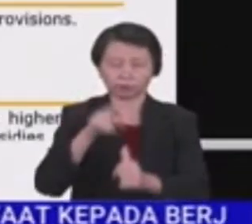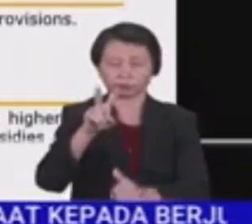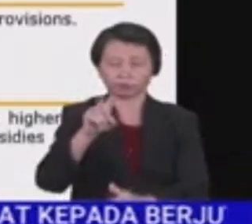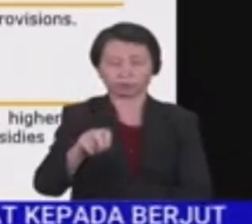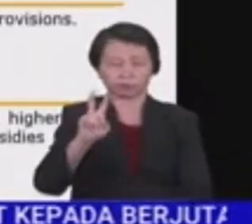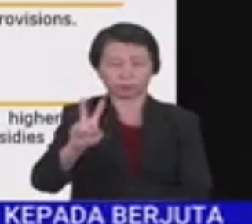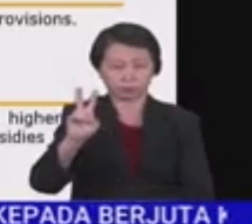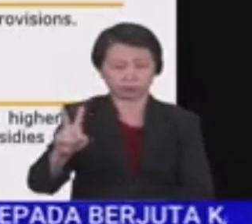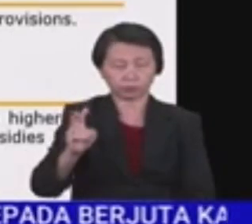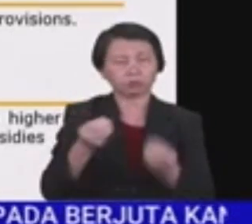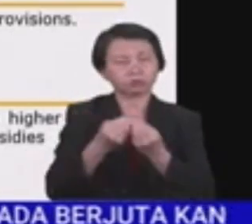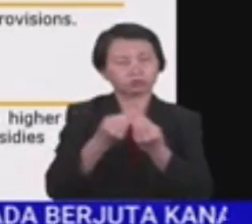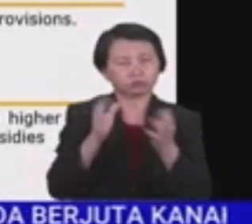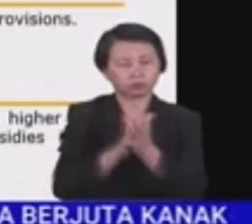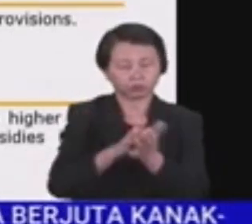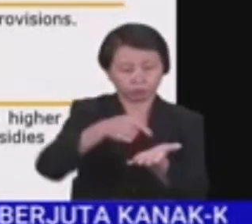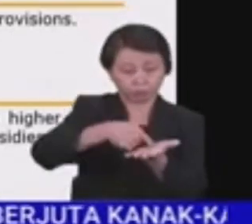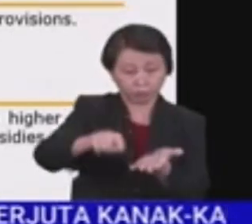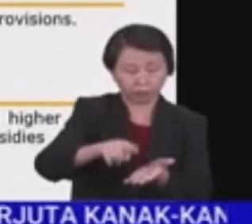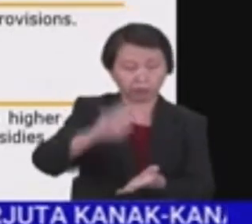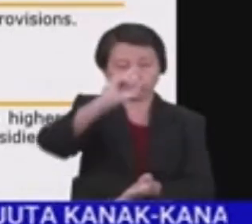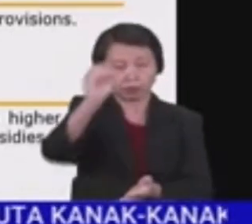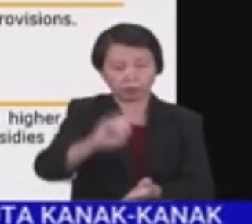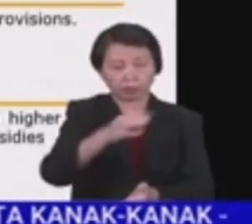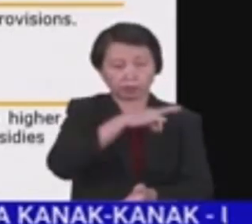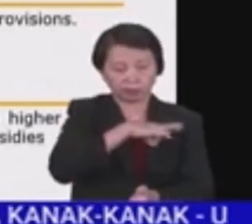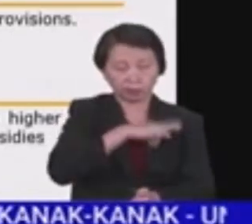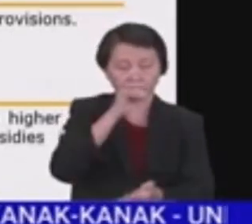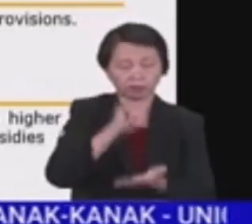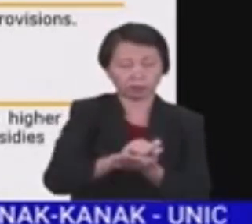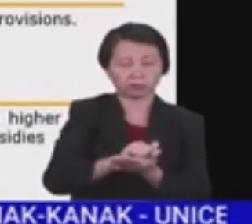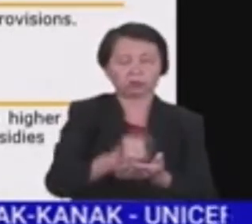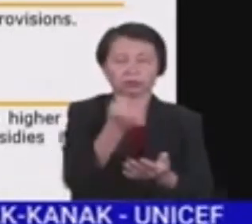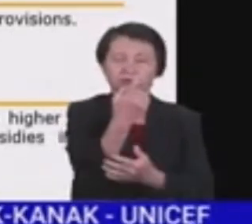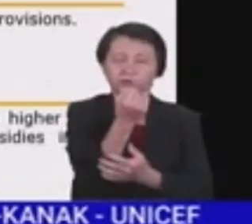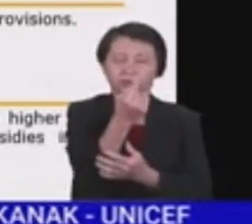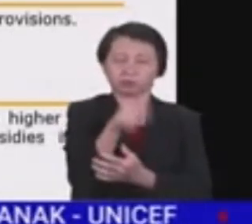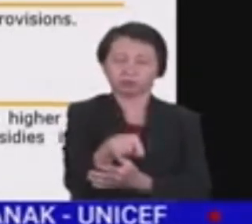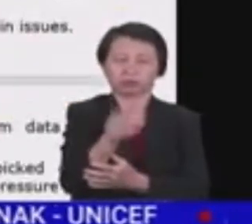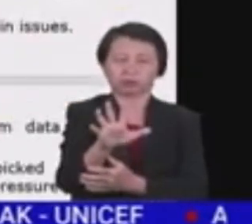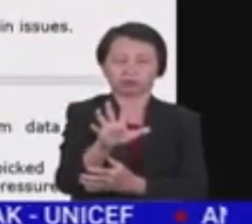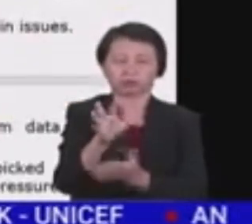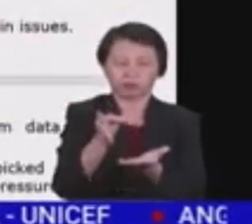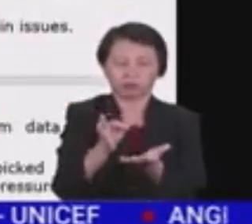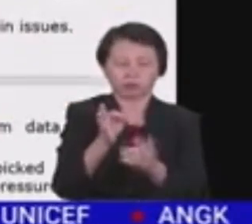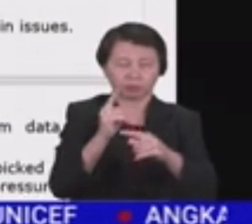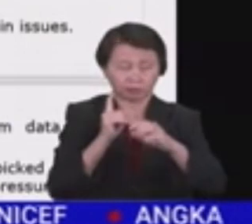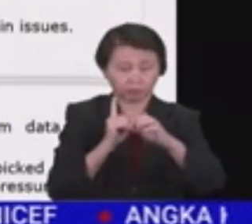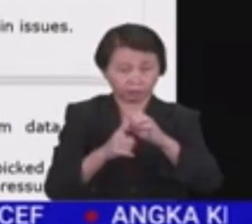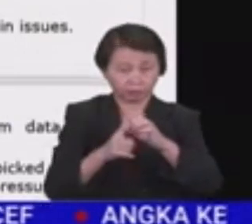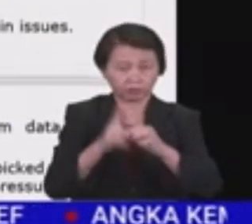2022, menjadikan jumlah pembayaran dividen bagi tempoh tersebut sebanyak 11.5 sen